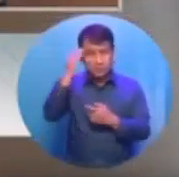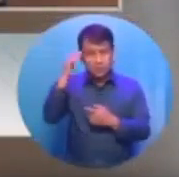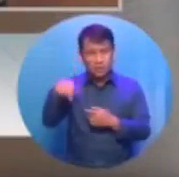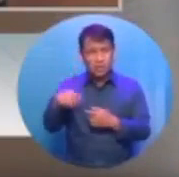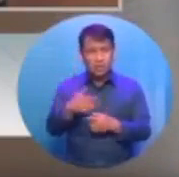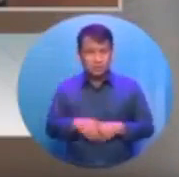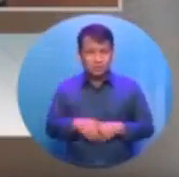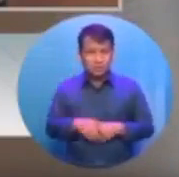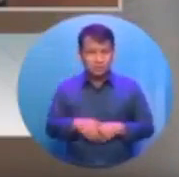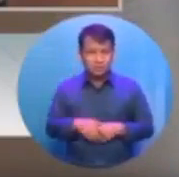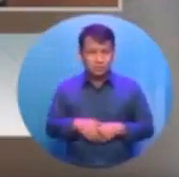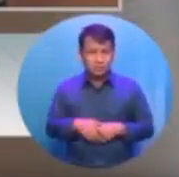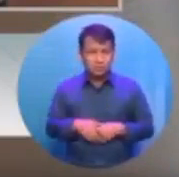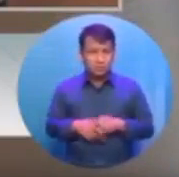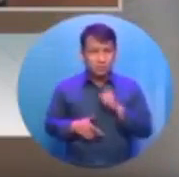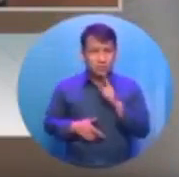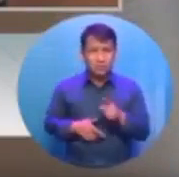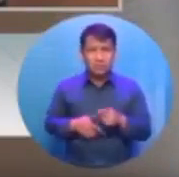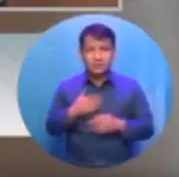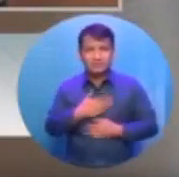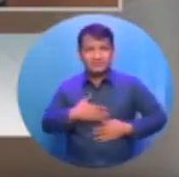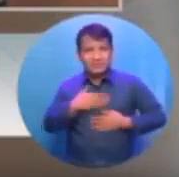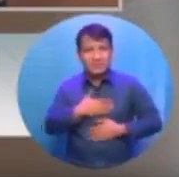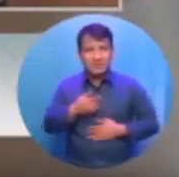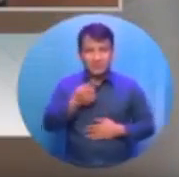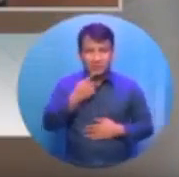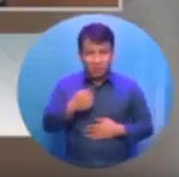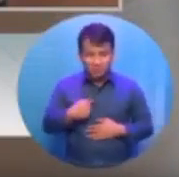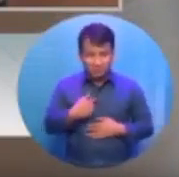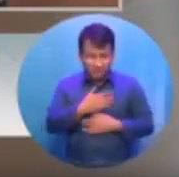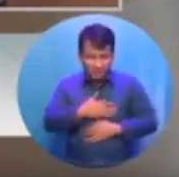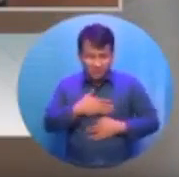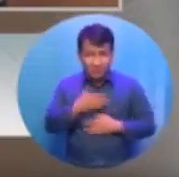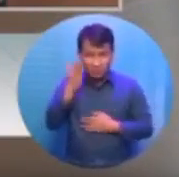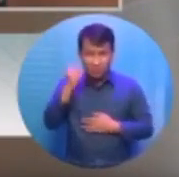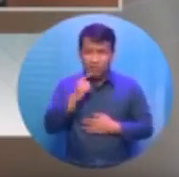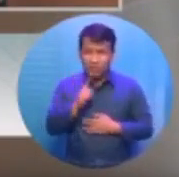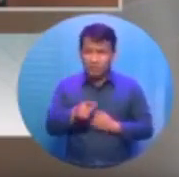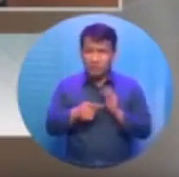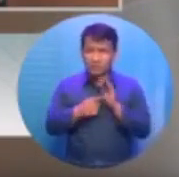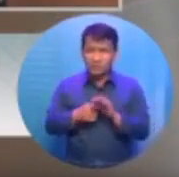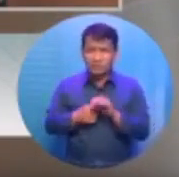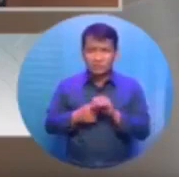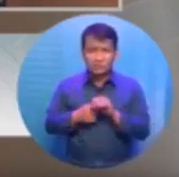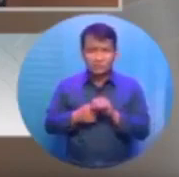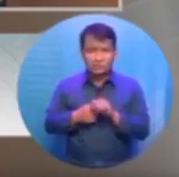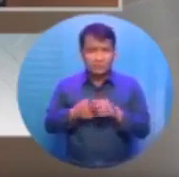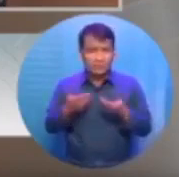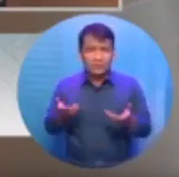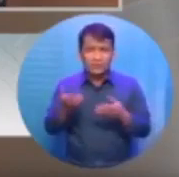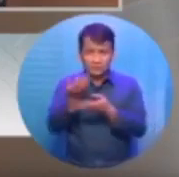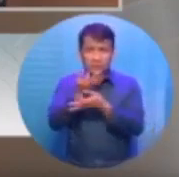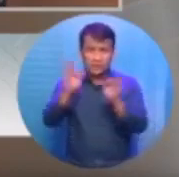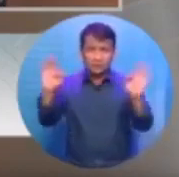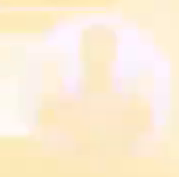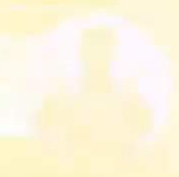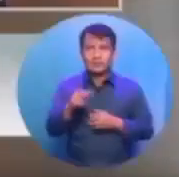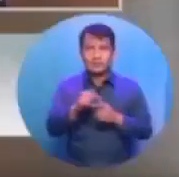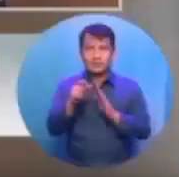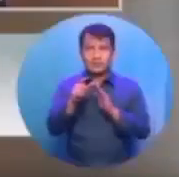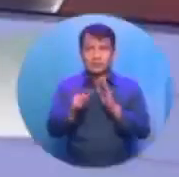kaso, anong feeling mo? Siyempre po, natuwa po ako kasi po, makakalaya na po